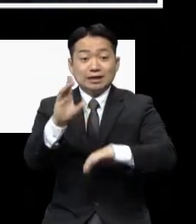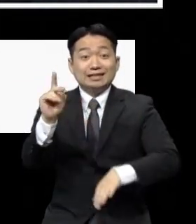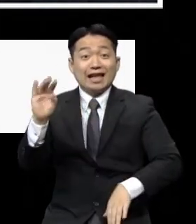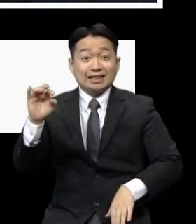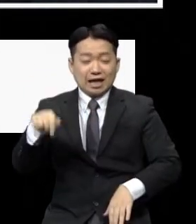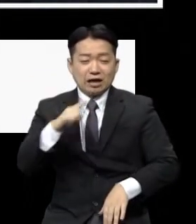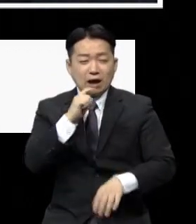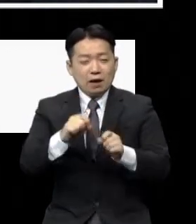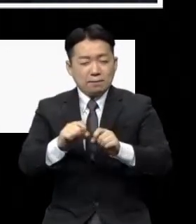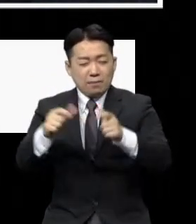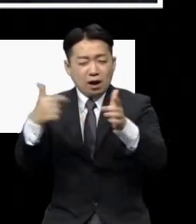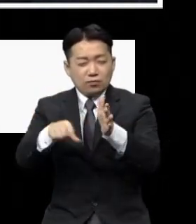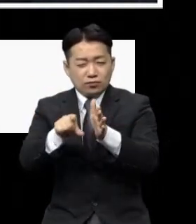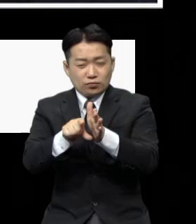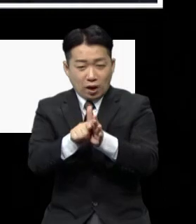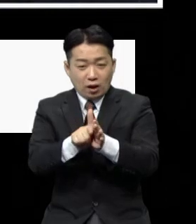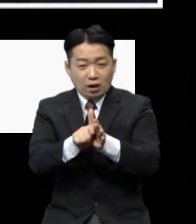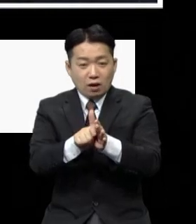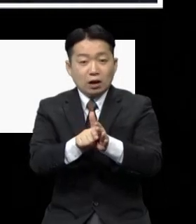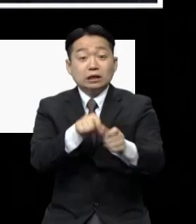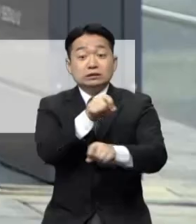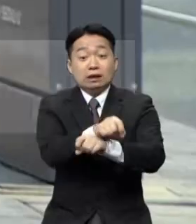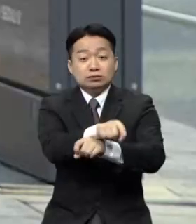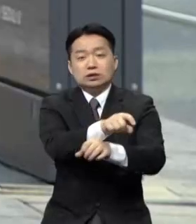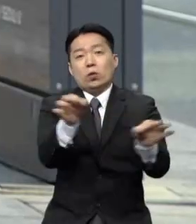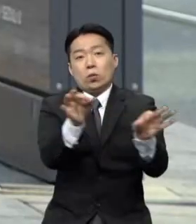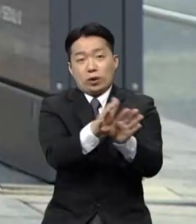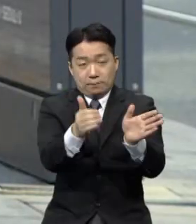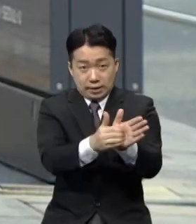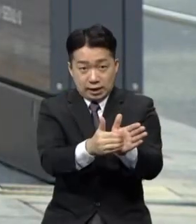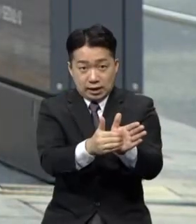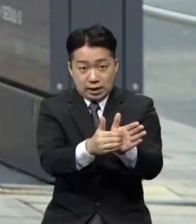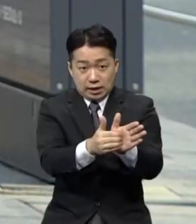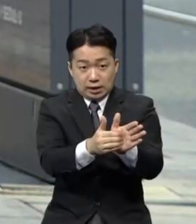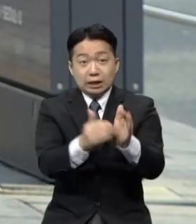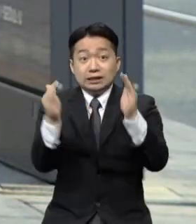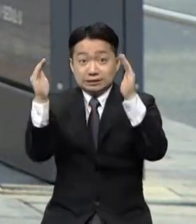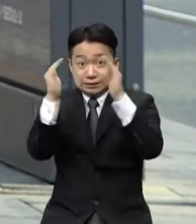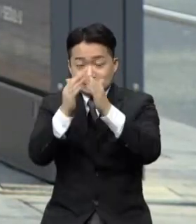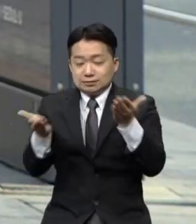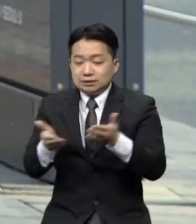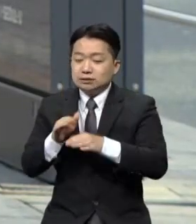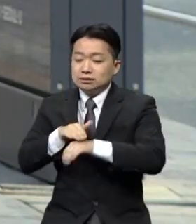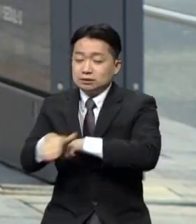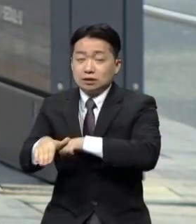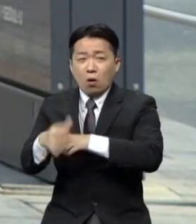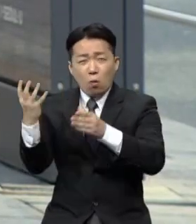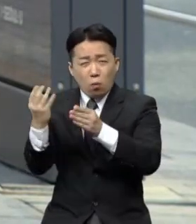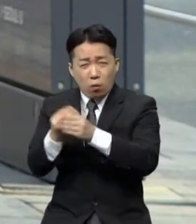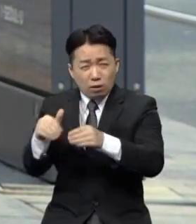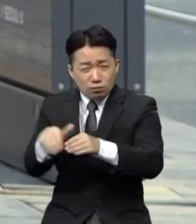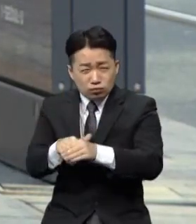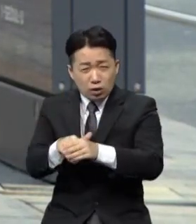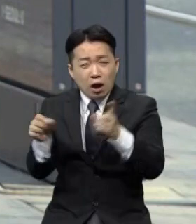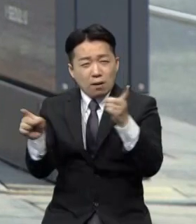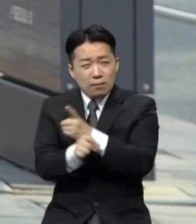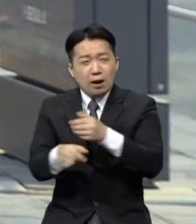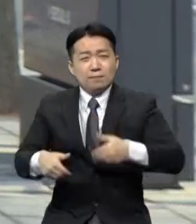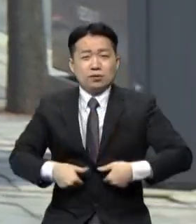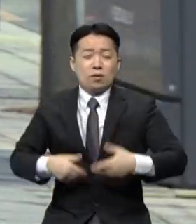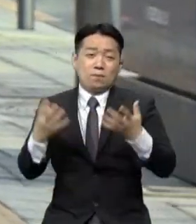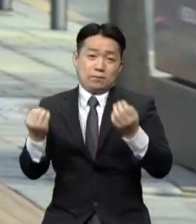위해서 과감하게 오프라인 사무실을 없앴습니다. 재택근무가 완전히 자리 잡으려면 보완해야 할 점도